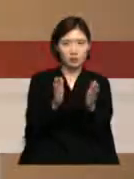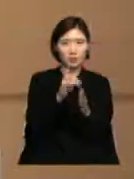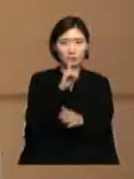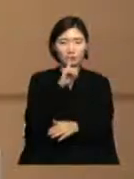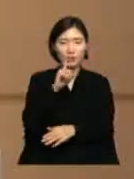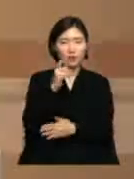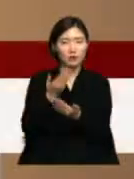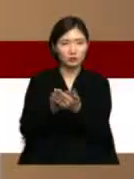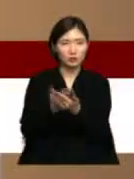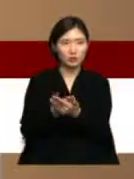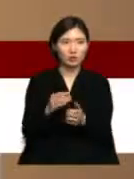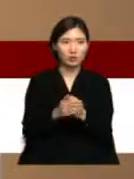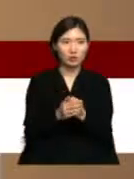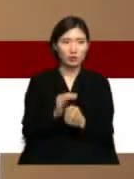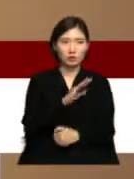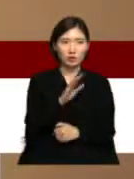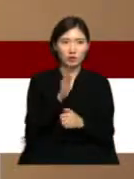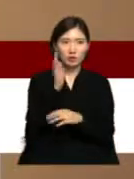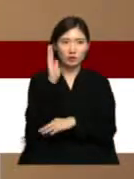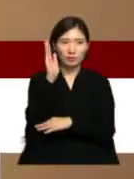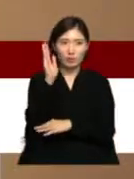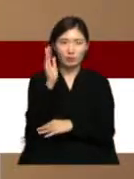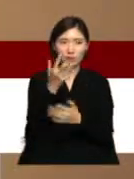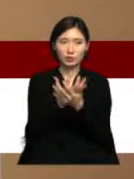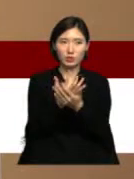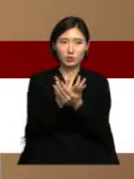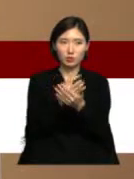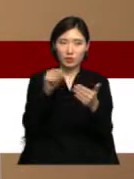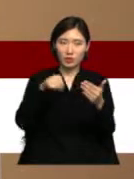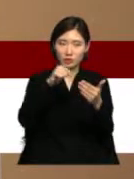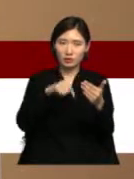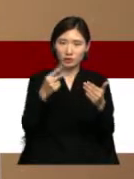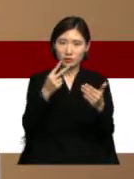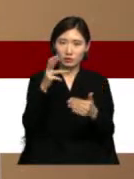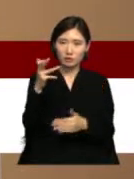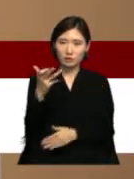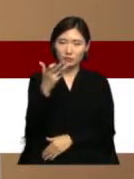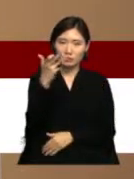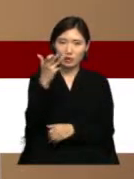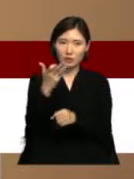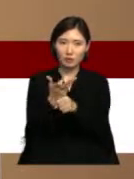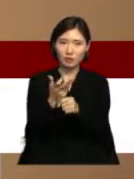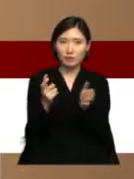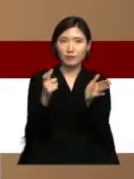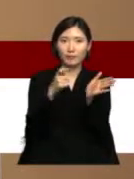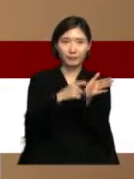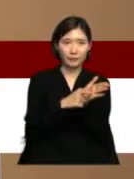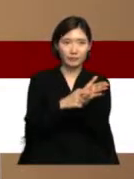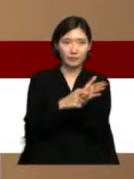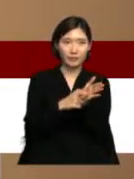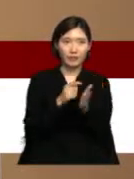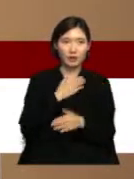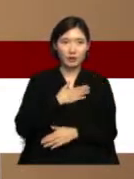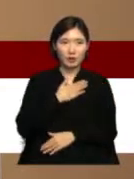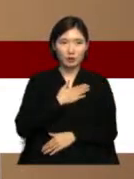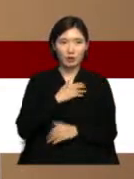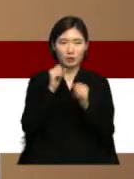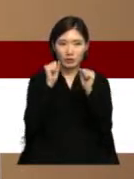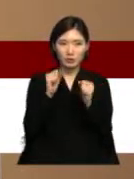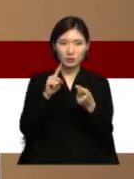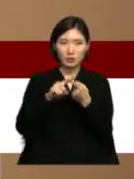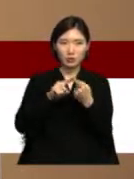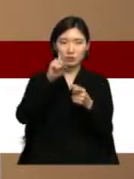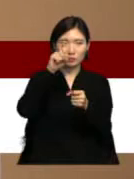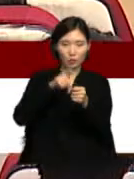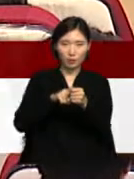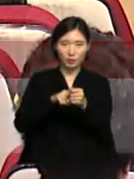주세요. 저희가 발표 자료상에는 지금 18년도로 해서 일단 실었습니다. 그래서 알고 계시는 바대로 그 목표로